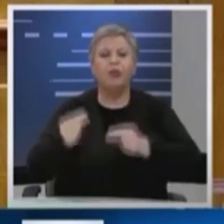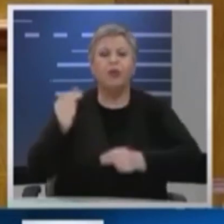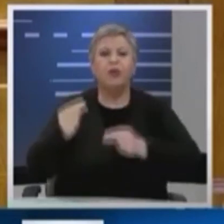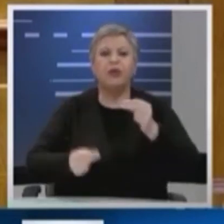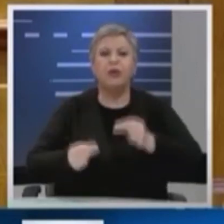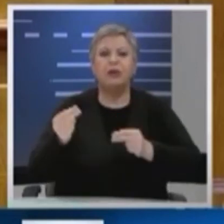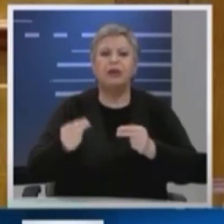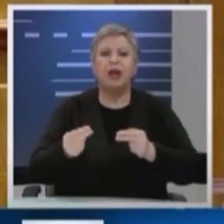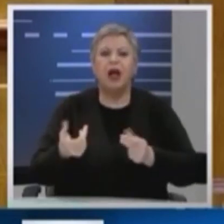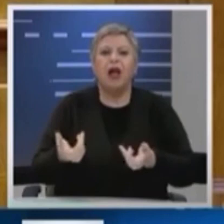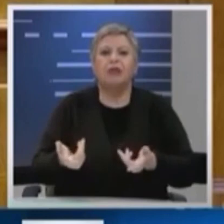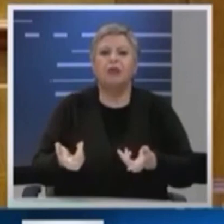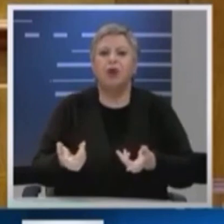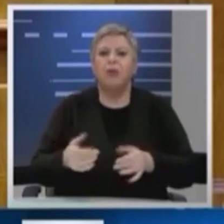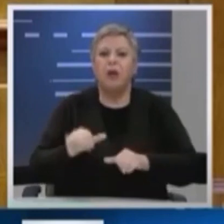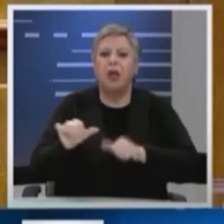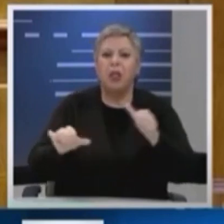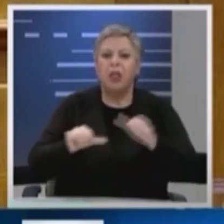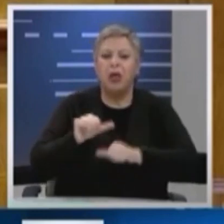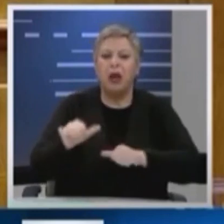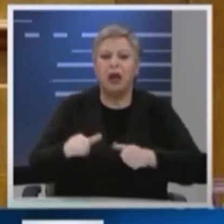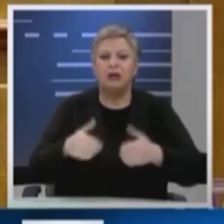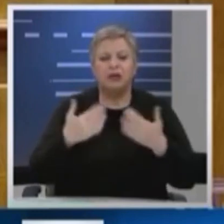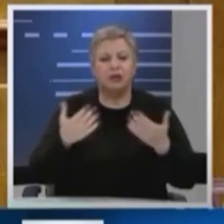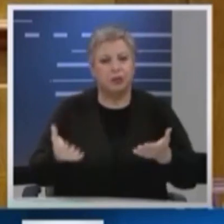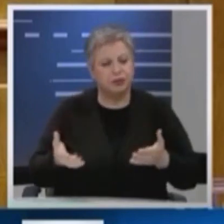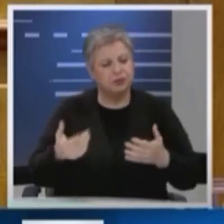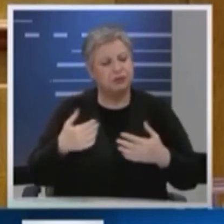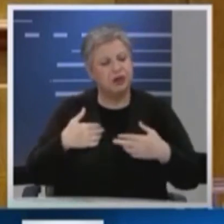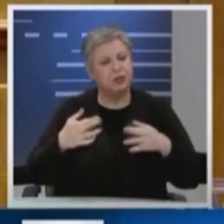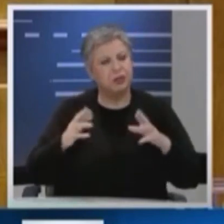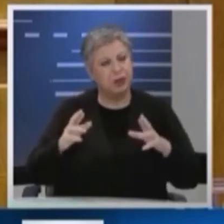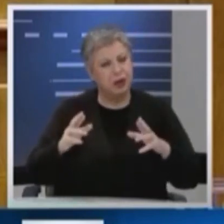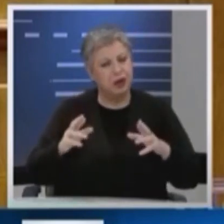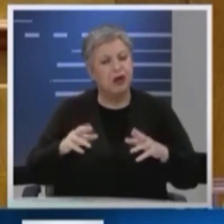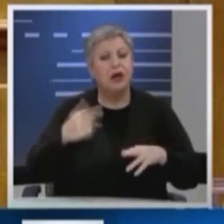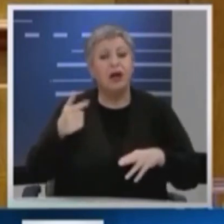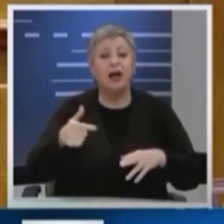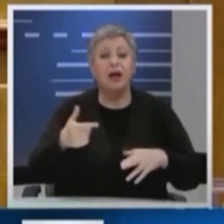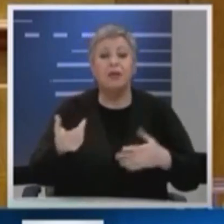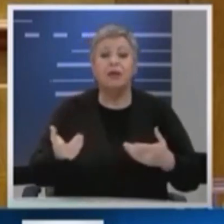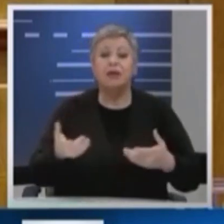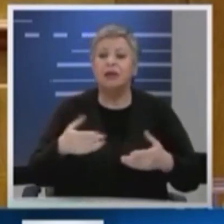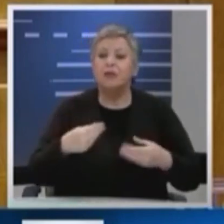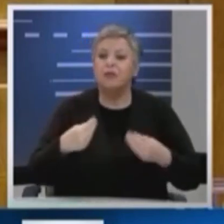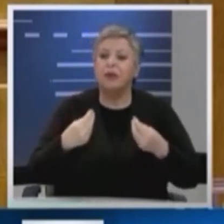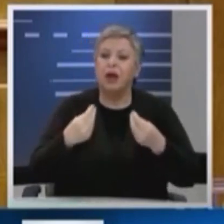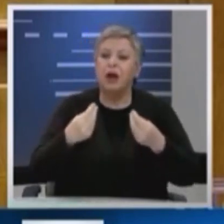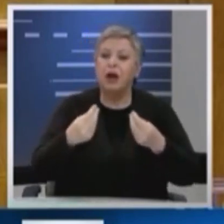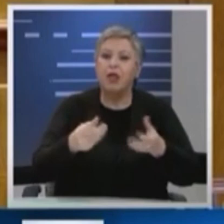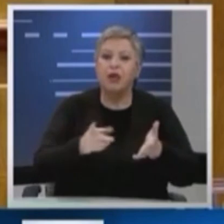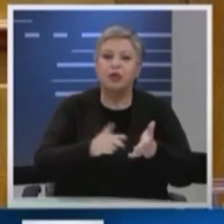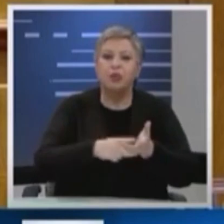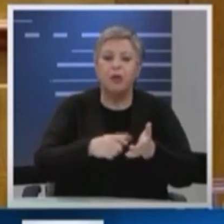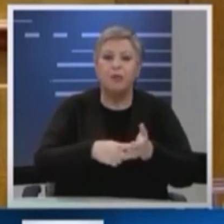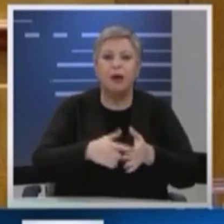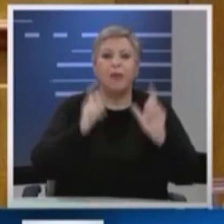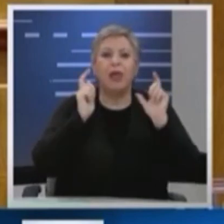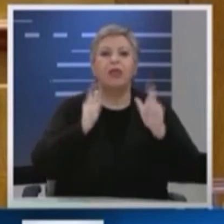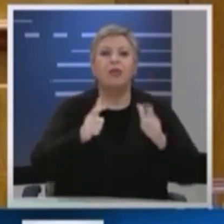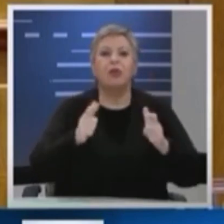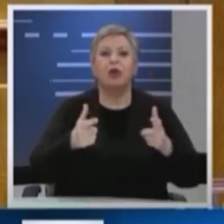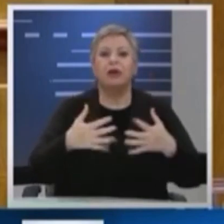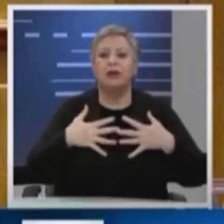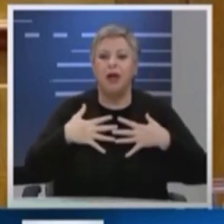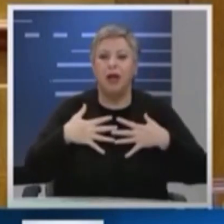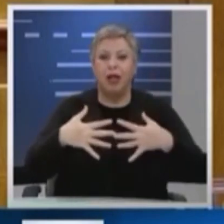ευχή. Ας αγωνιστούμε να δώσουμε στη δημοκρατία μας και την πολιτική ζωή το οξυγόνο που της λείπει. Η παράταξη,